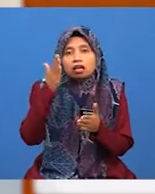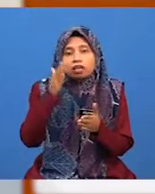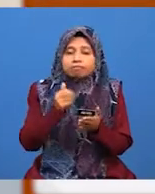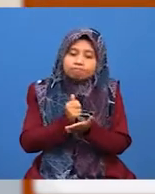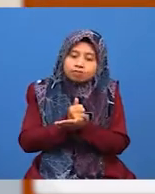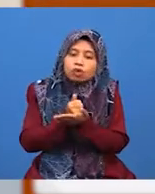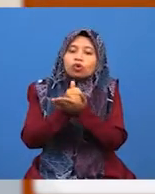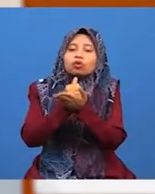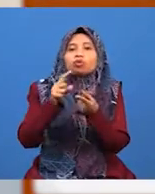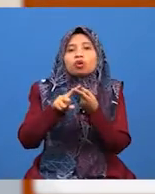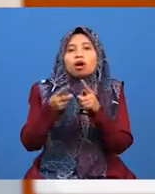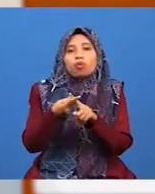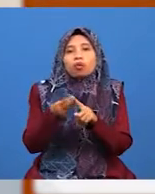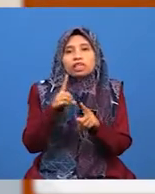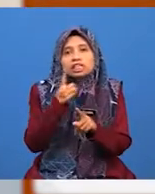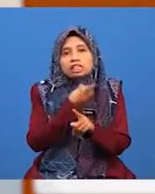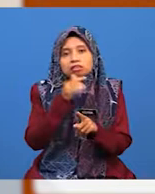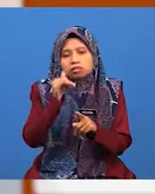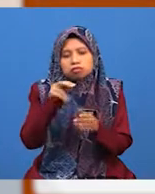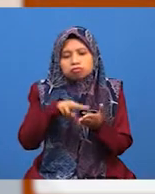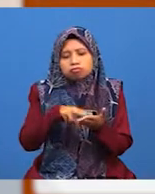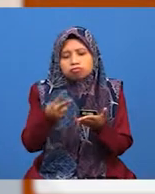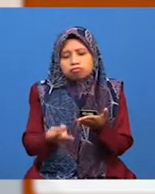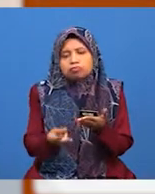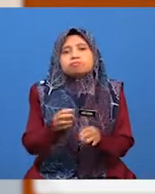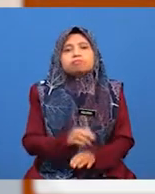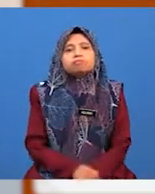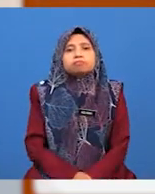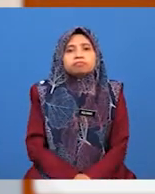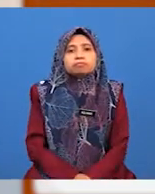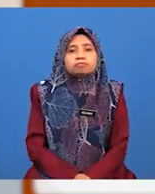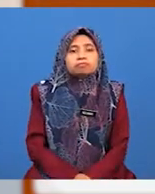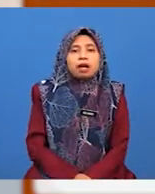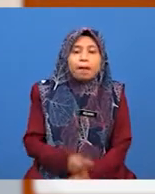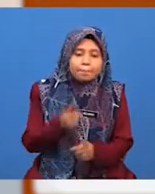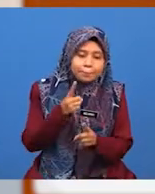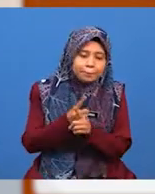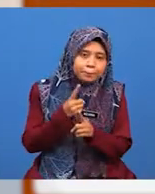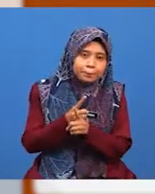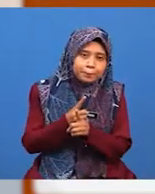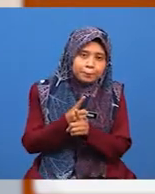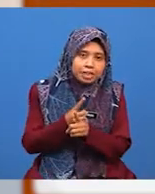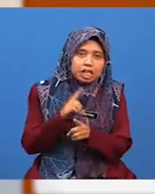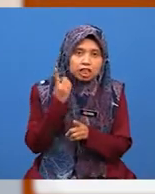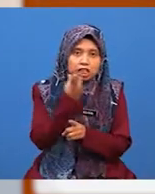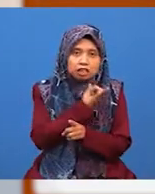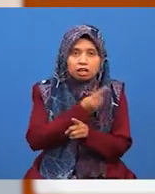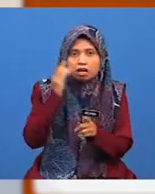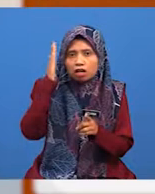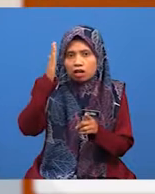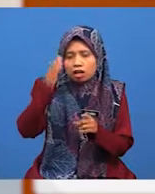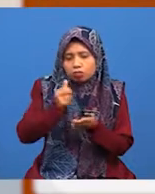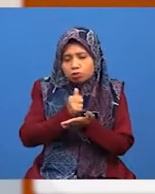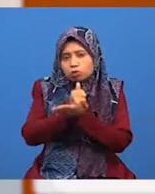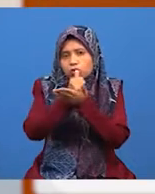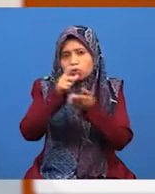akan membantu kawan kita yang sedang berada dalam kesakitan itu? Betul. Kita akan